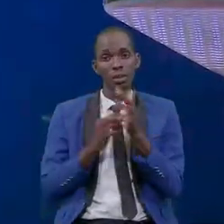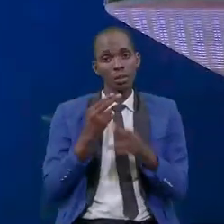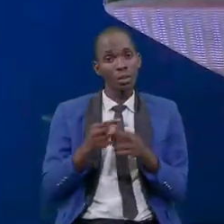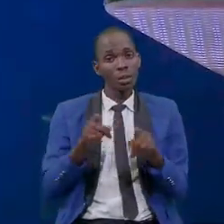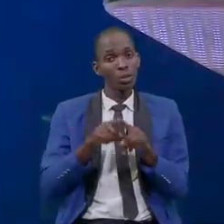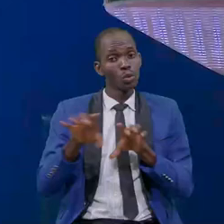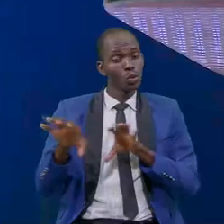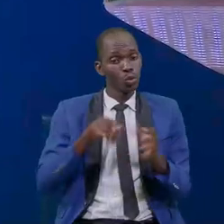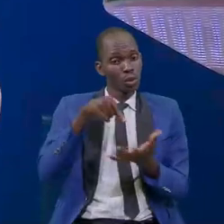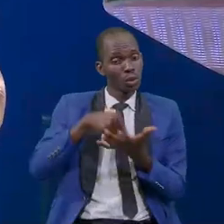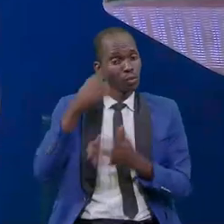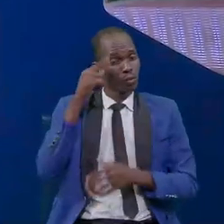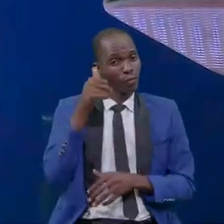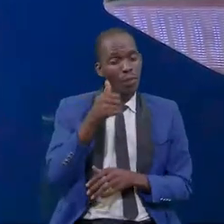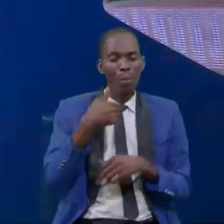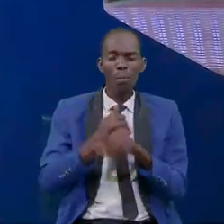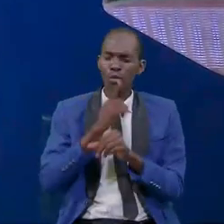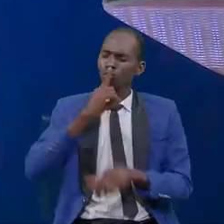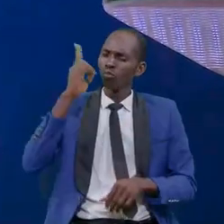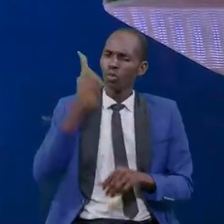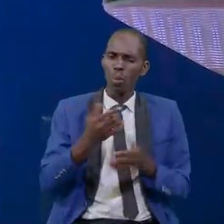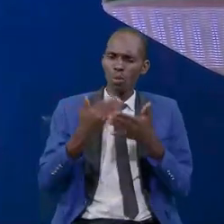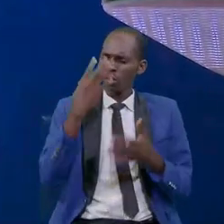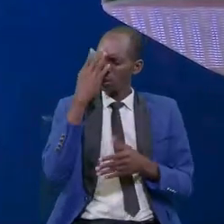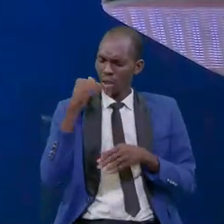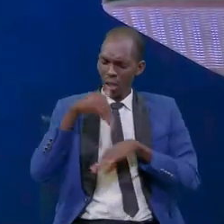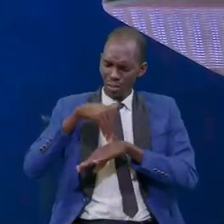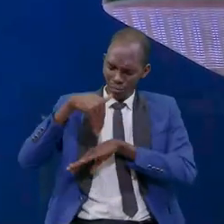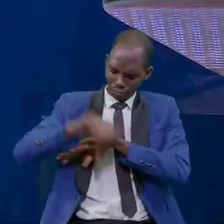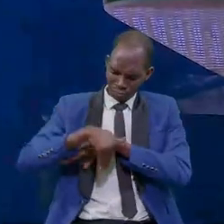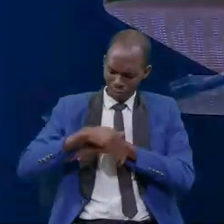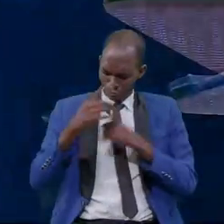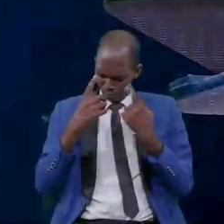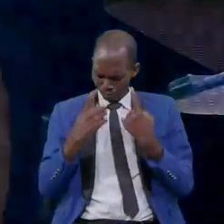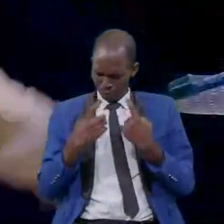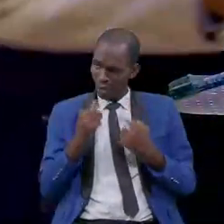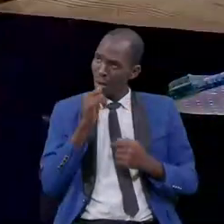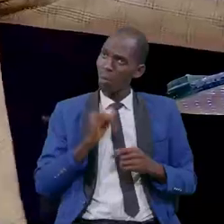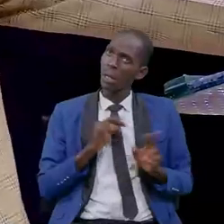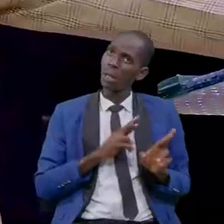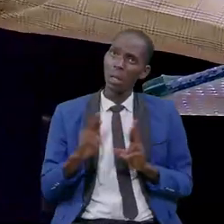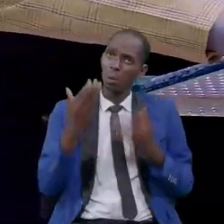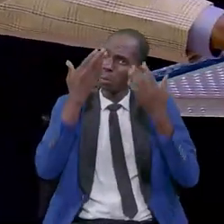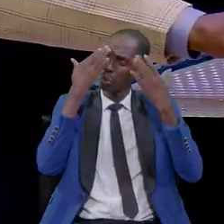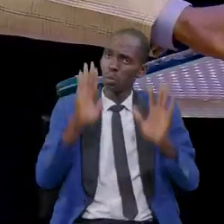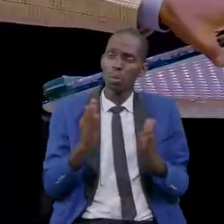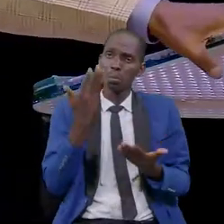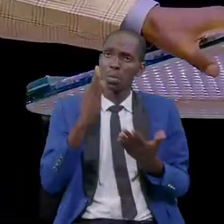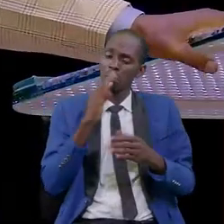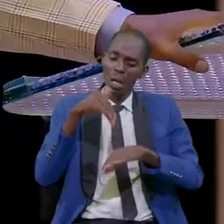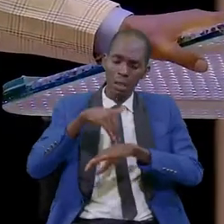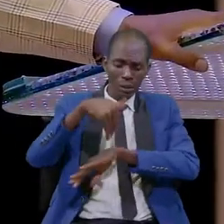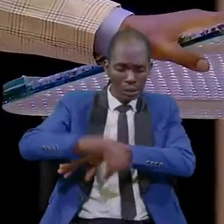Pendant que vous faites cela pour vous, il faut tout faire. Avant de dormir la nuit, vous examinez, est-ce que je suis